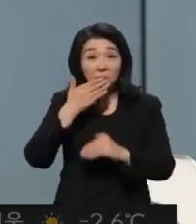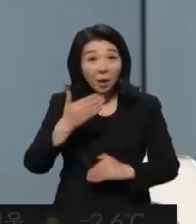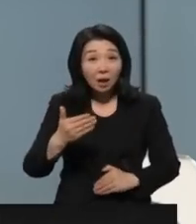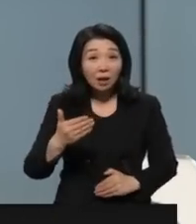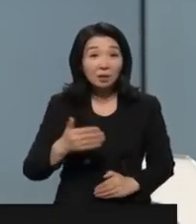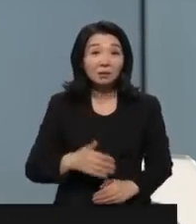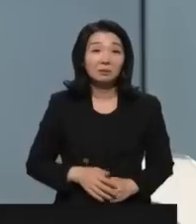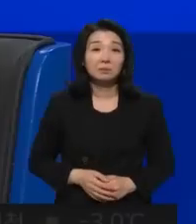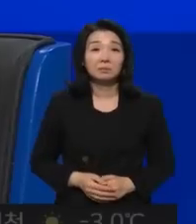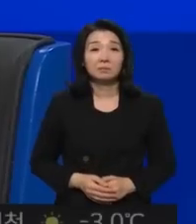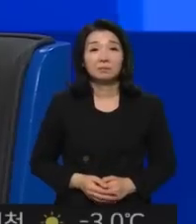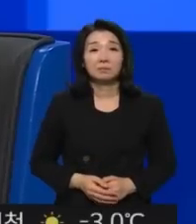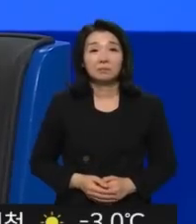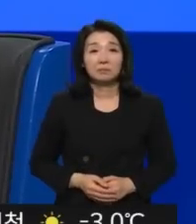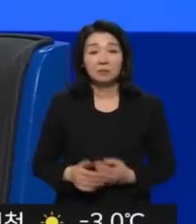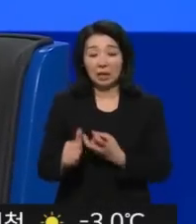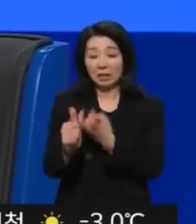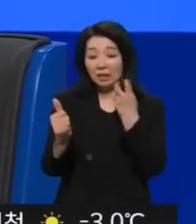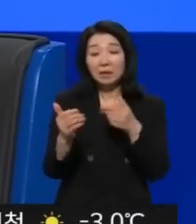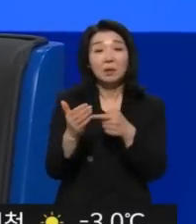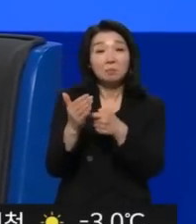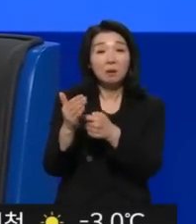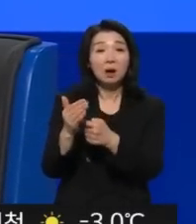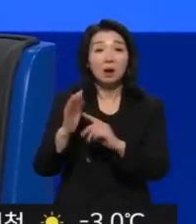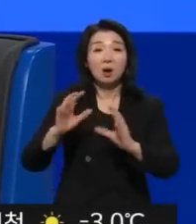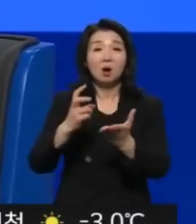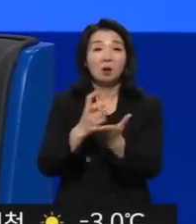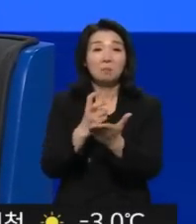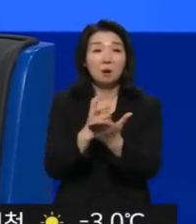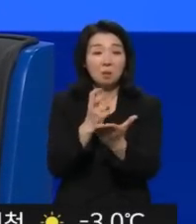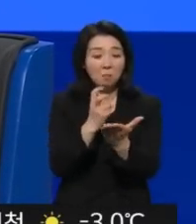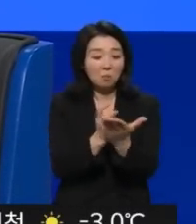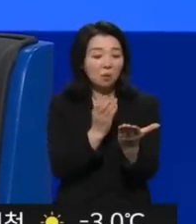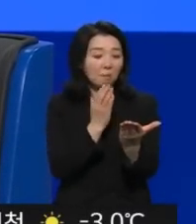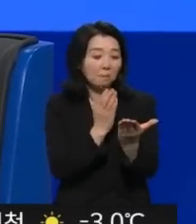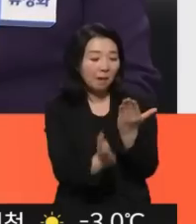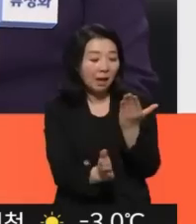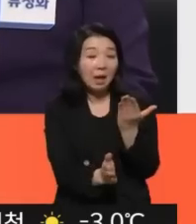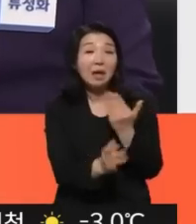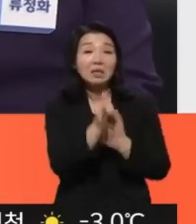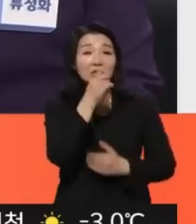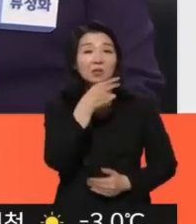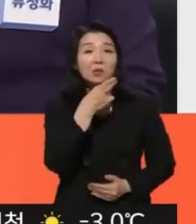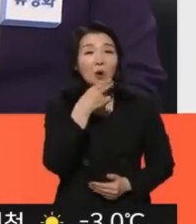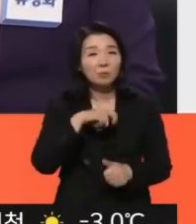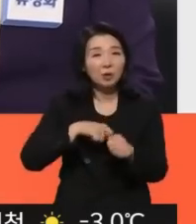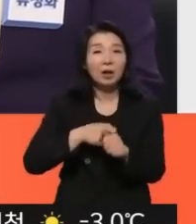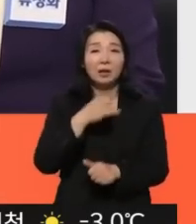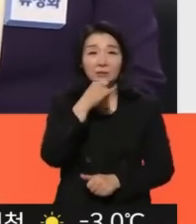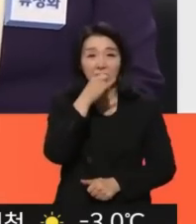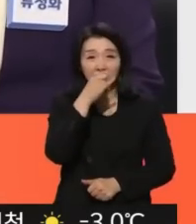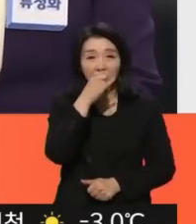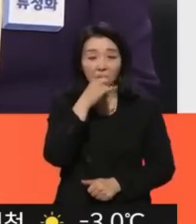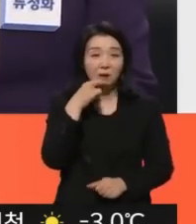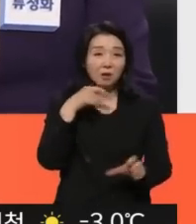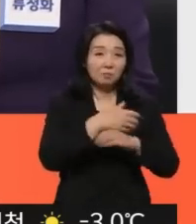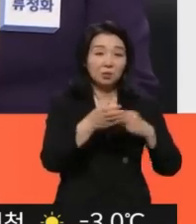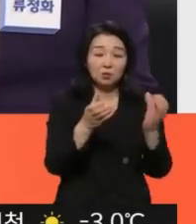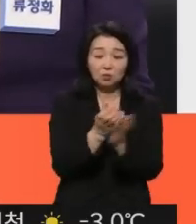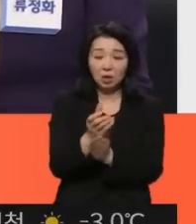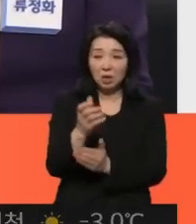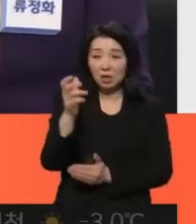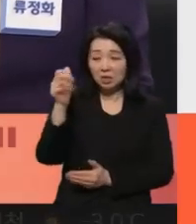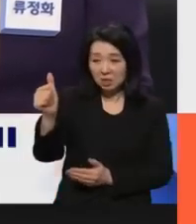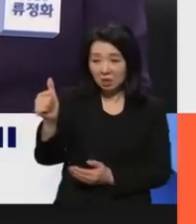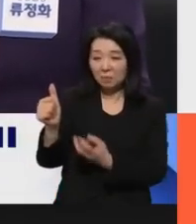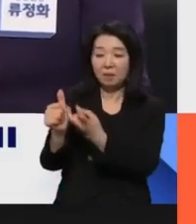가능한 건가요? 네, 일단 탄핵소추안은 헌법과 법률을 위배했는지 따지는 강제력 있는 절차인데요. 민주당은 이 장관에 대한 탄핵소추안